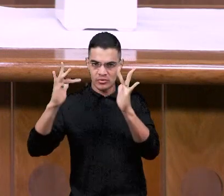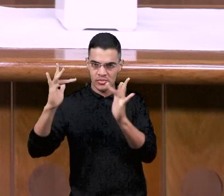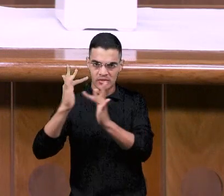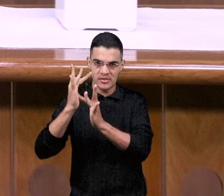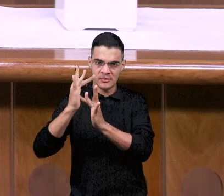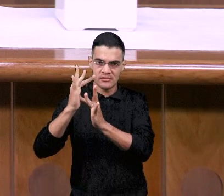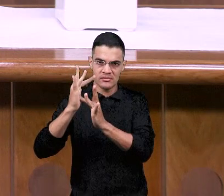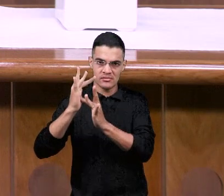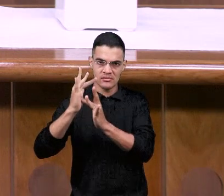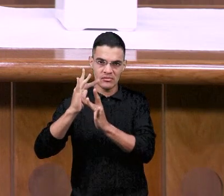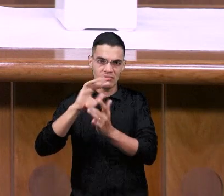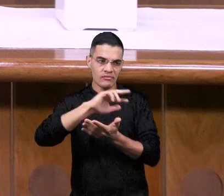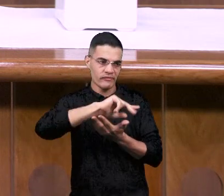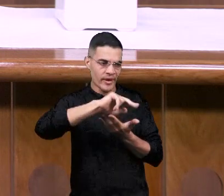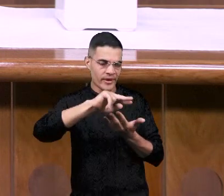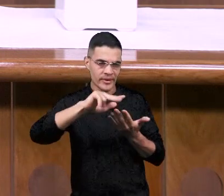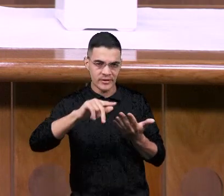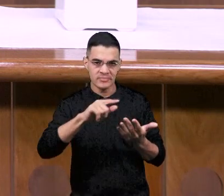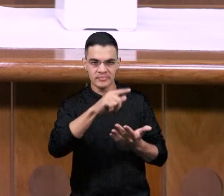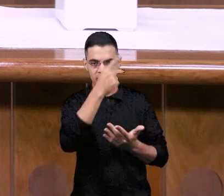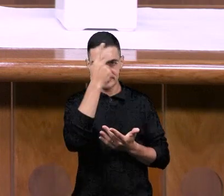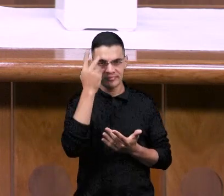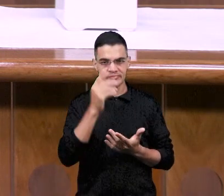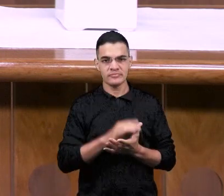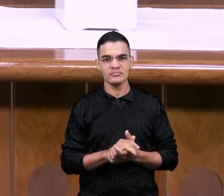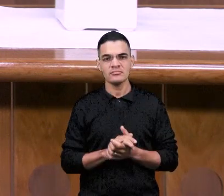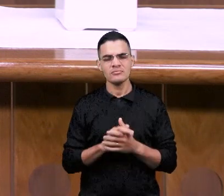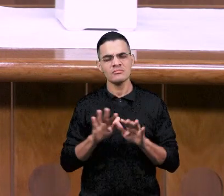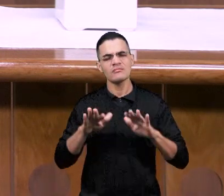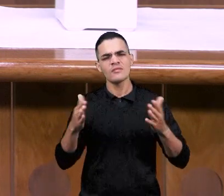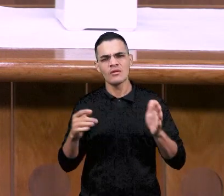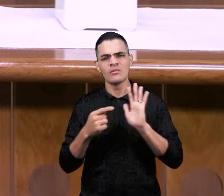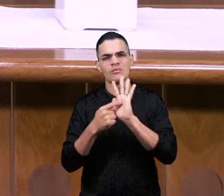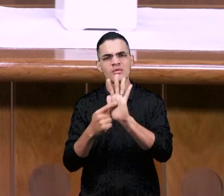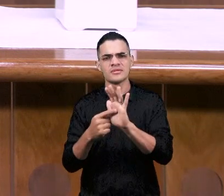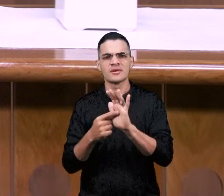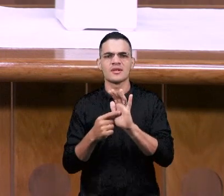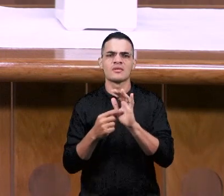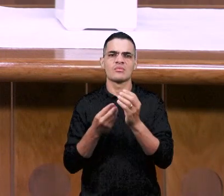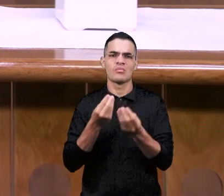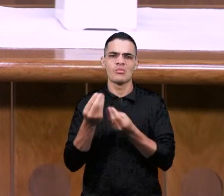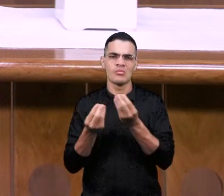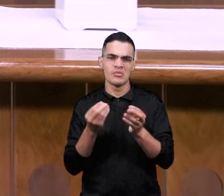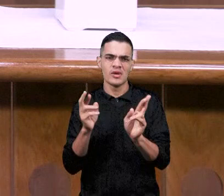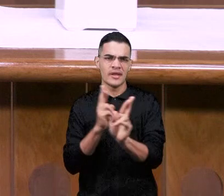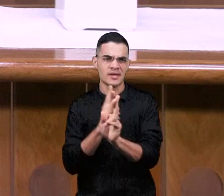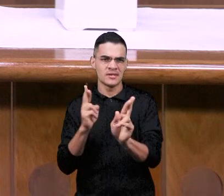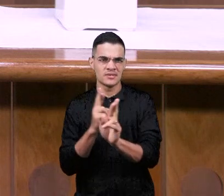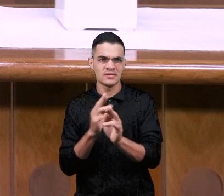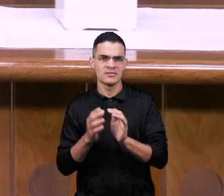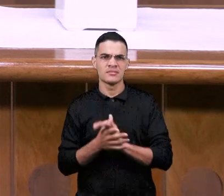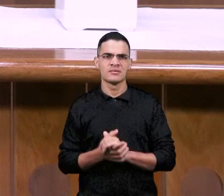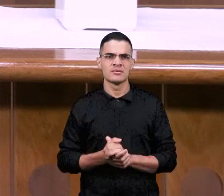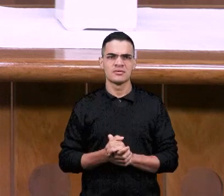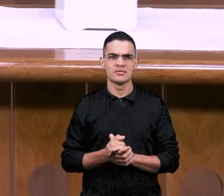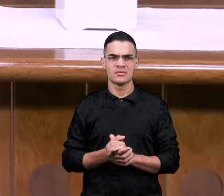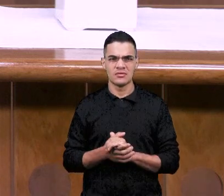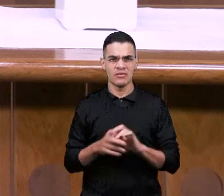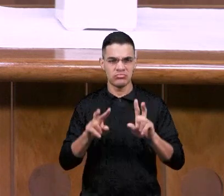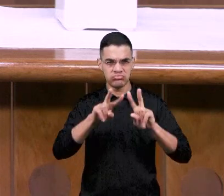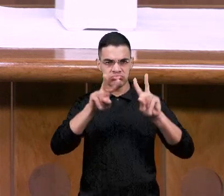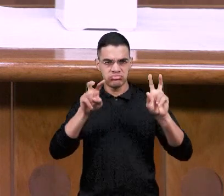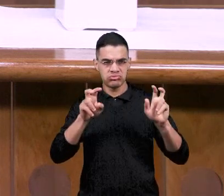Seigneur Jésus. Et nous allons ici parler un peu, avant de passer à la première question, parce que nous allons